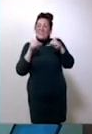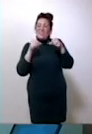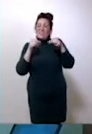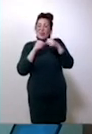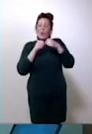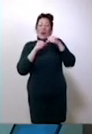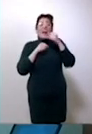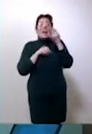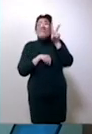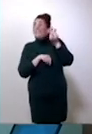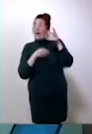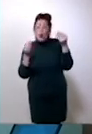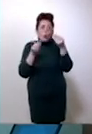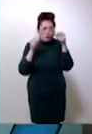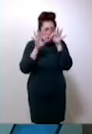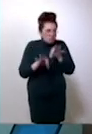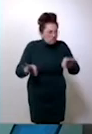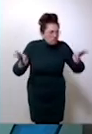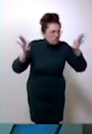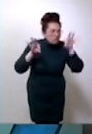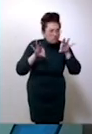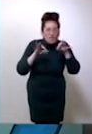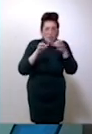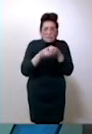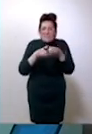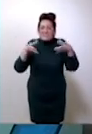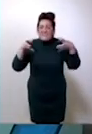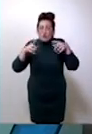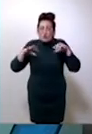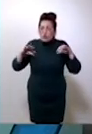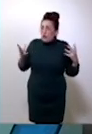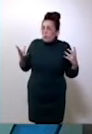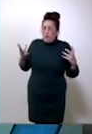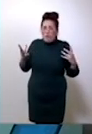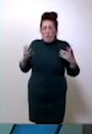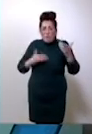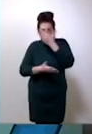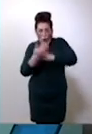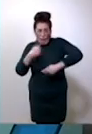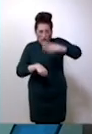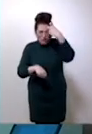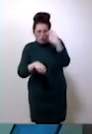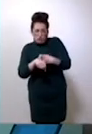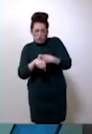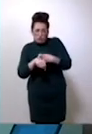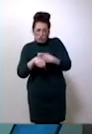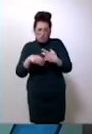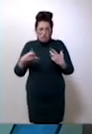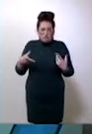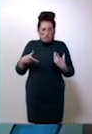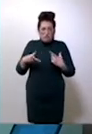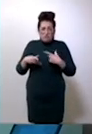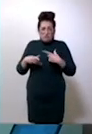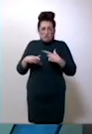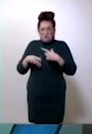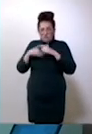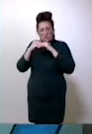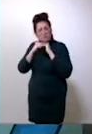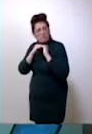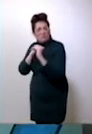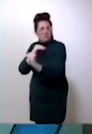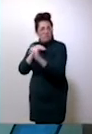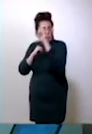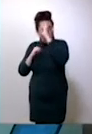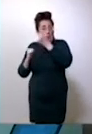Le béton, concrètement, c'est une perte de 25% de biodiversité sur des espaces du fait des développements